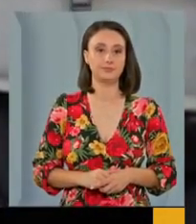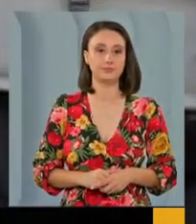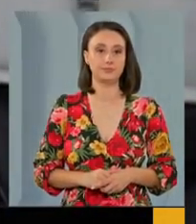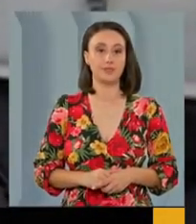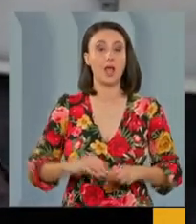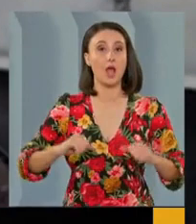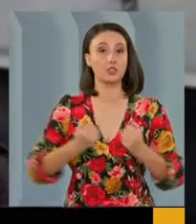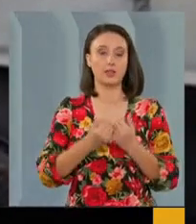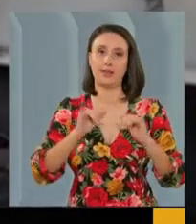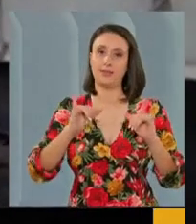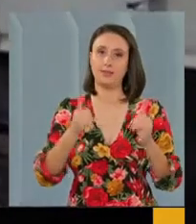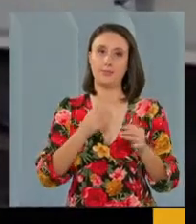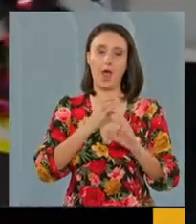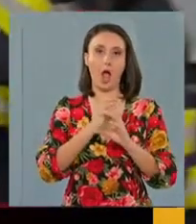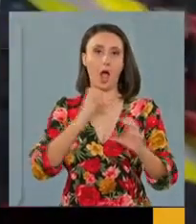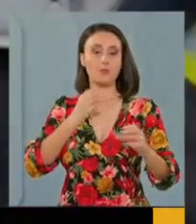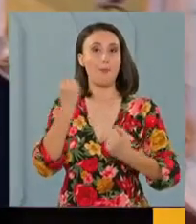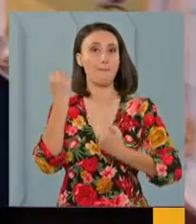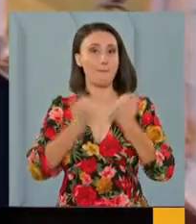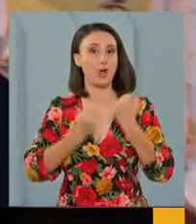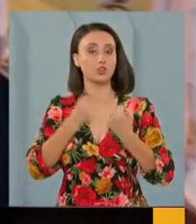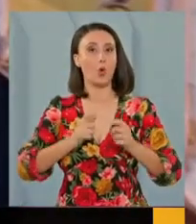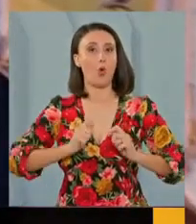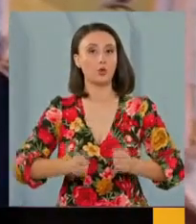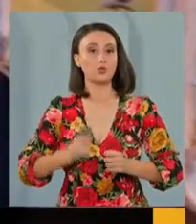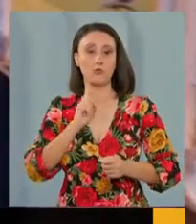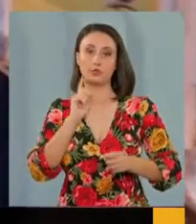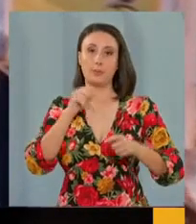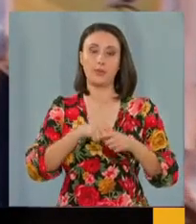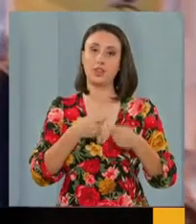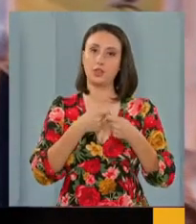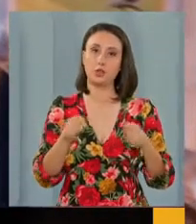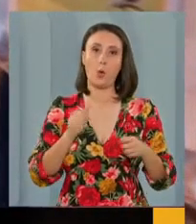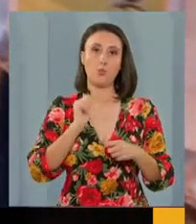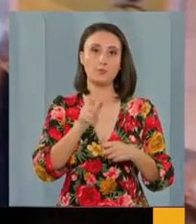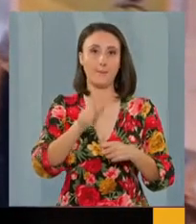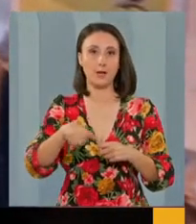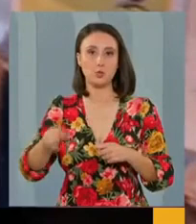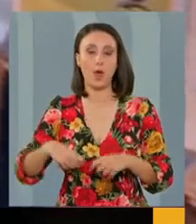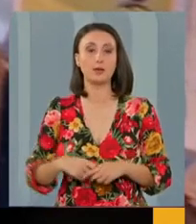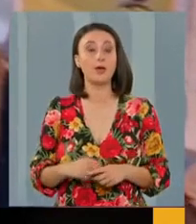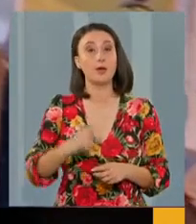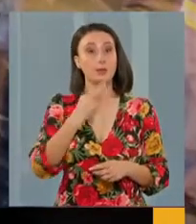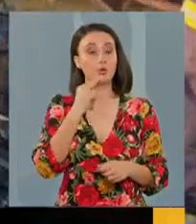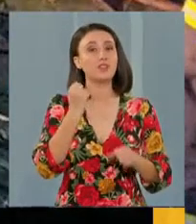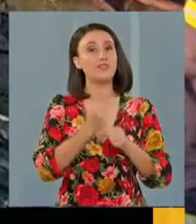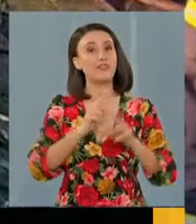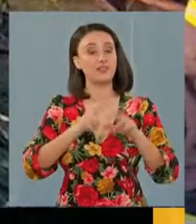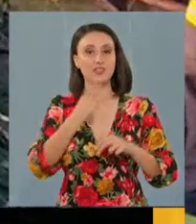În accidentul produs între un camion, un autoturism și o căruță au fost implicate în total 11 persoane. Polițiștii fac